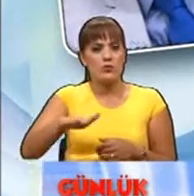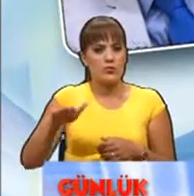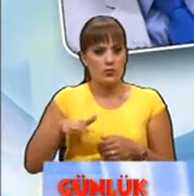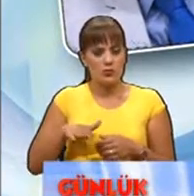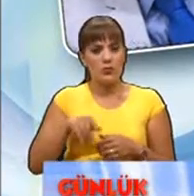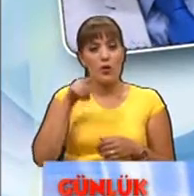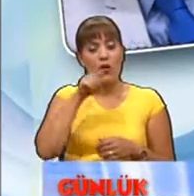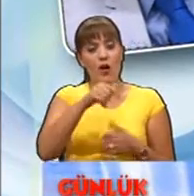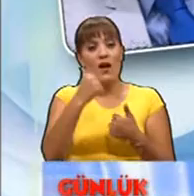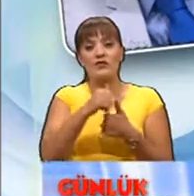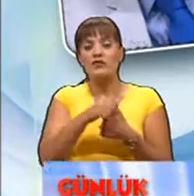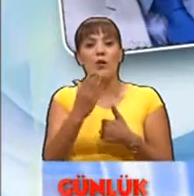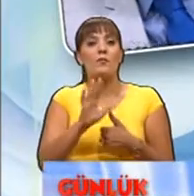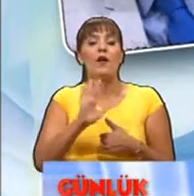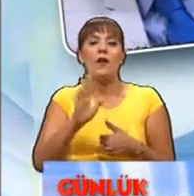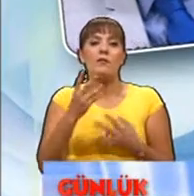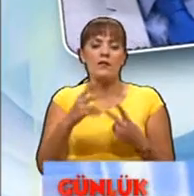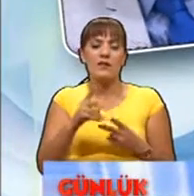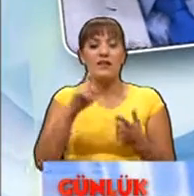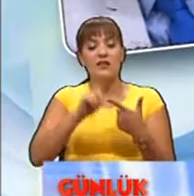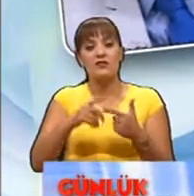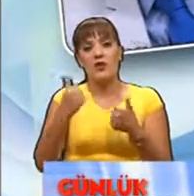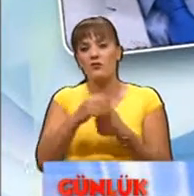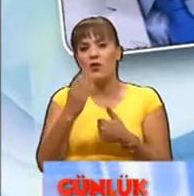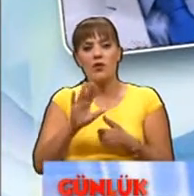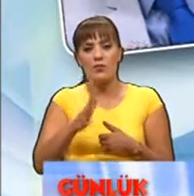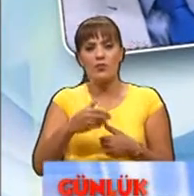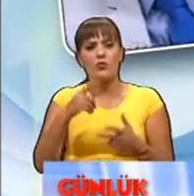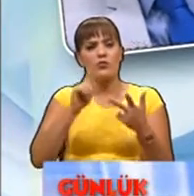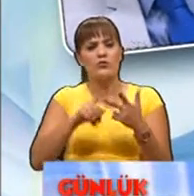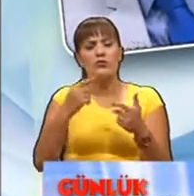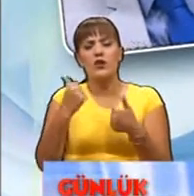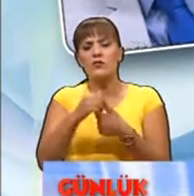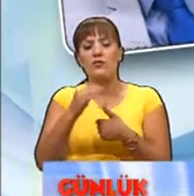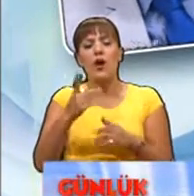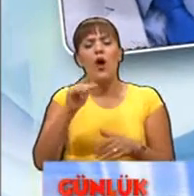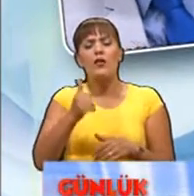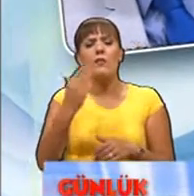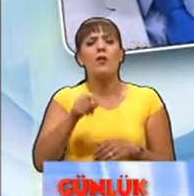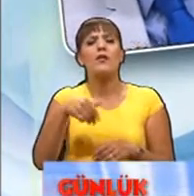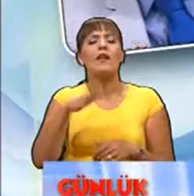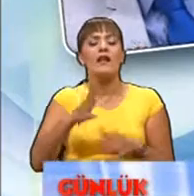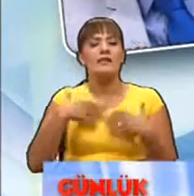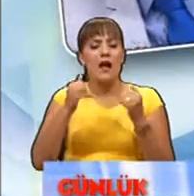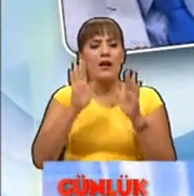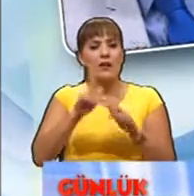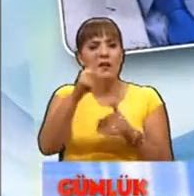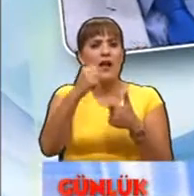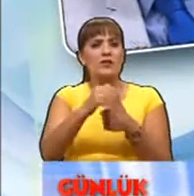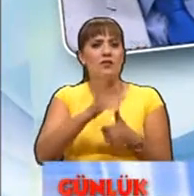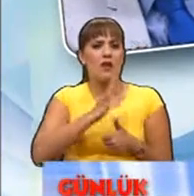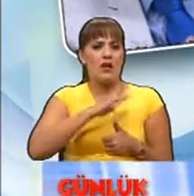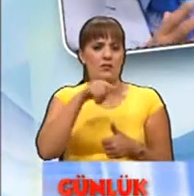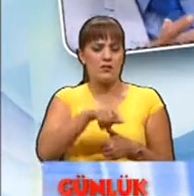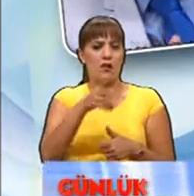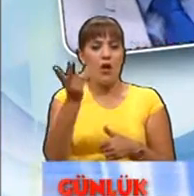çocuklar o eşten olmayabilir, değil mi? İkinci eş olabilir. Hiç fark etmez. Önemli. Üçüncü eş olabilir. Önemli olan sağ kalan bir eş sağ var. Sağ kalan örnek bir eş verelim. Var. Sağ tamam. Kalan eş